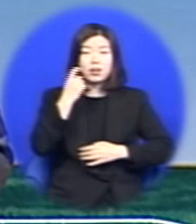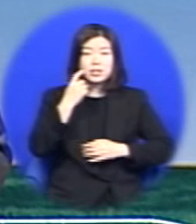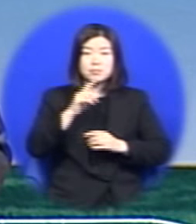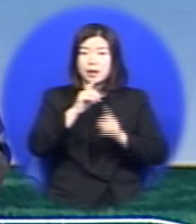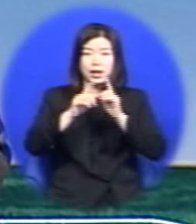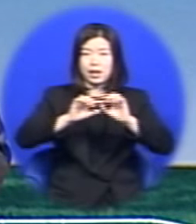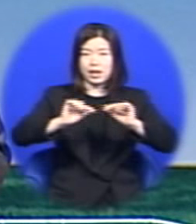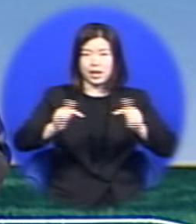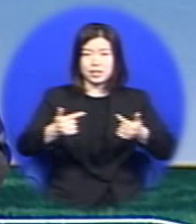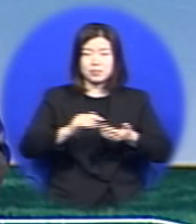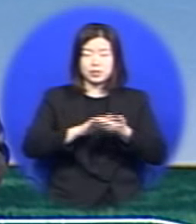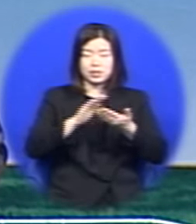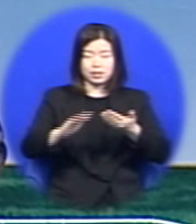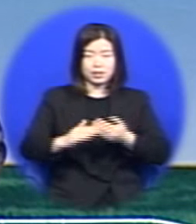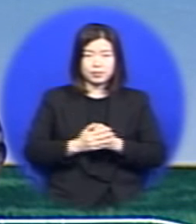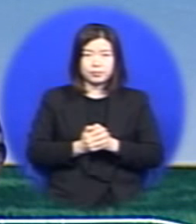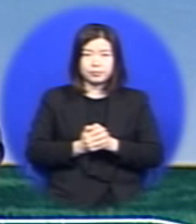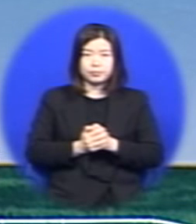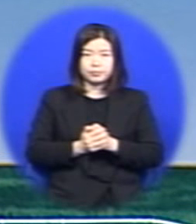게 아니라는 겁니다.